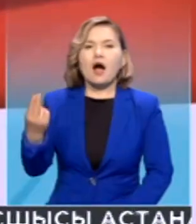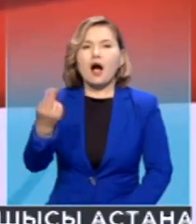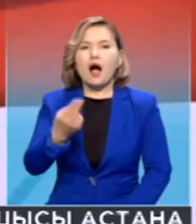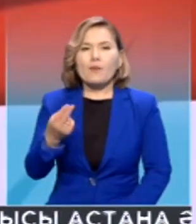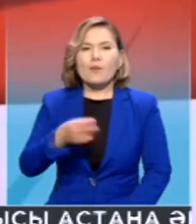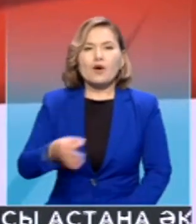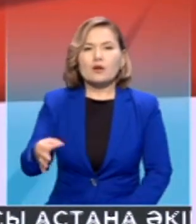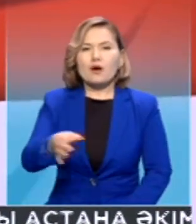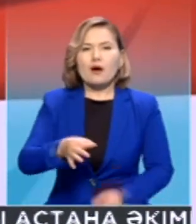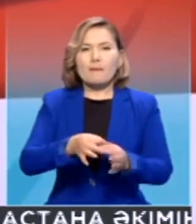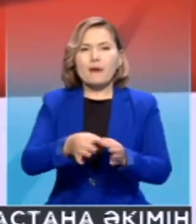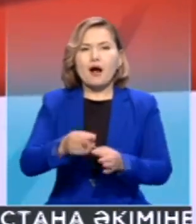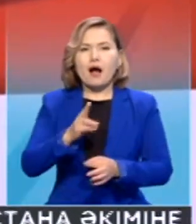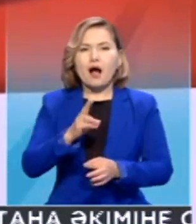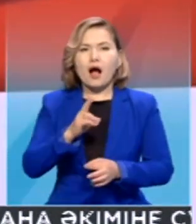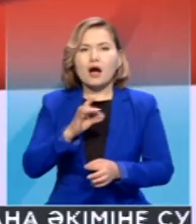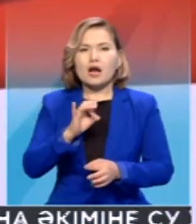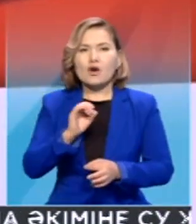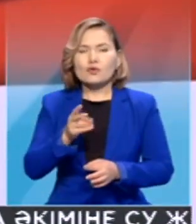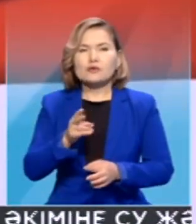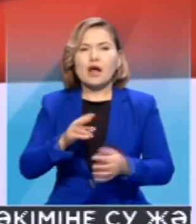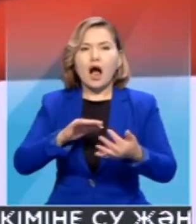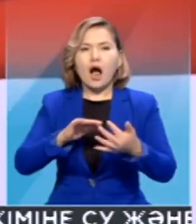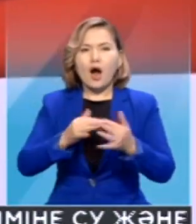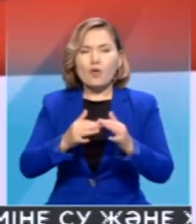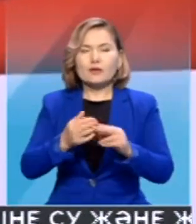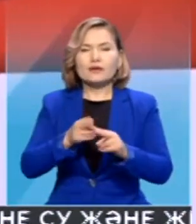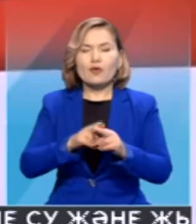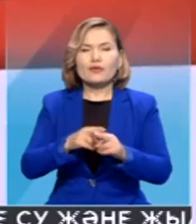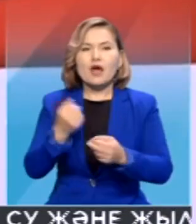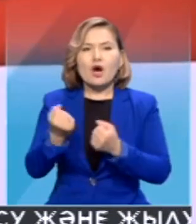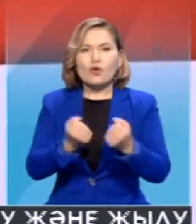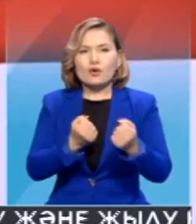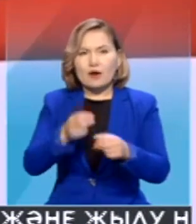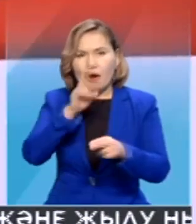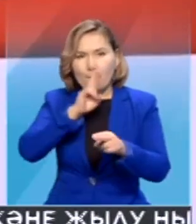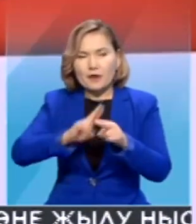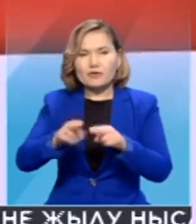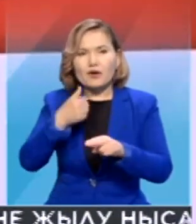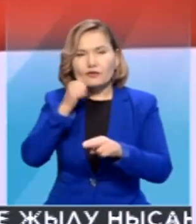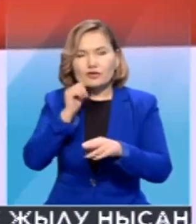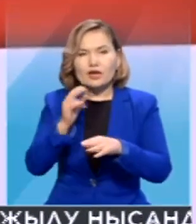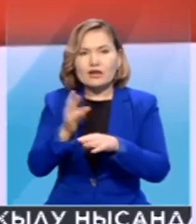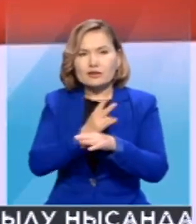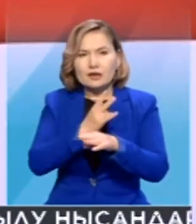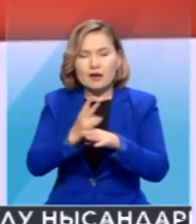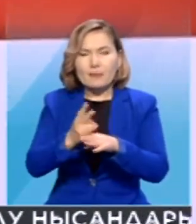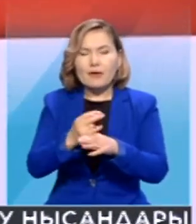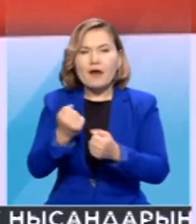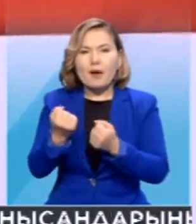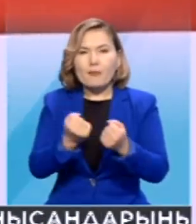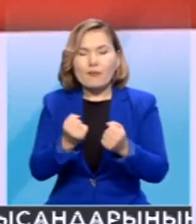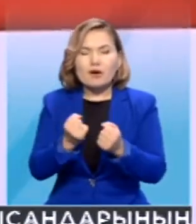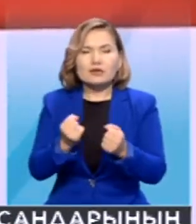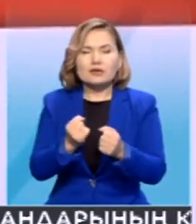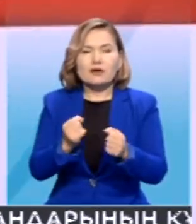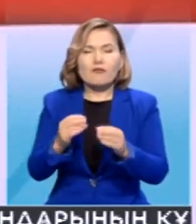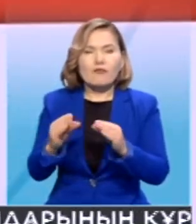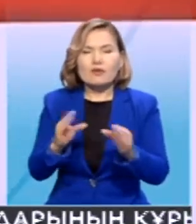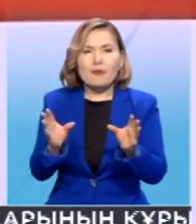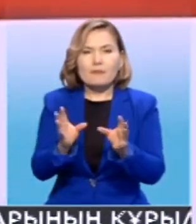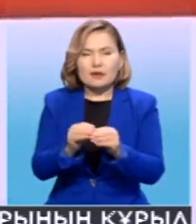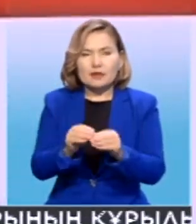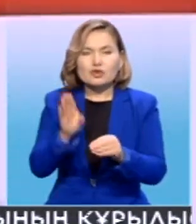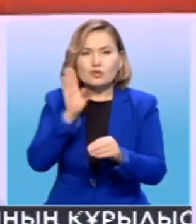Ақмыл облысындағы Қараөзек ауылында тракторшы іздестіріліп жатыр. Ол түнде техникасымен қар суы жиналған шұңқырға түсіп кеткен.